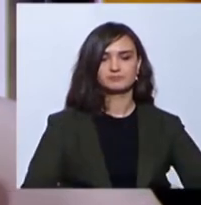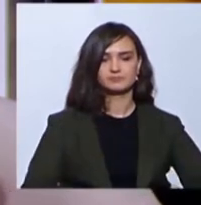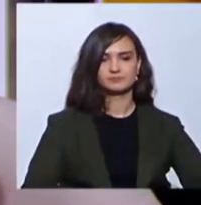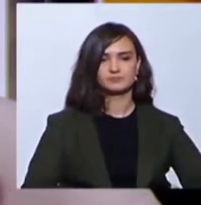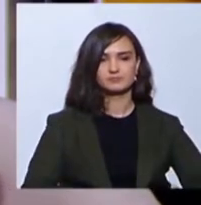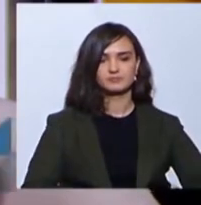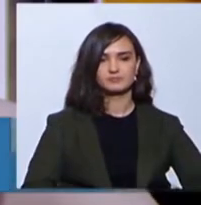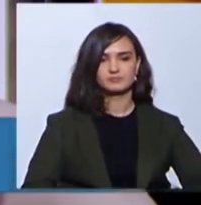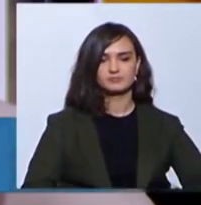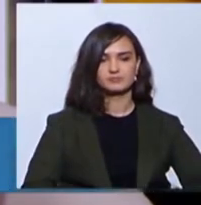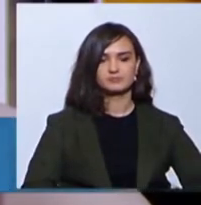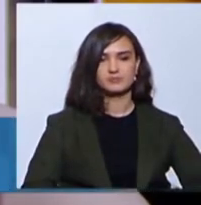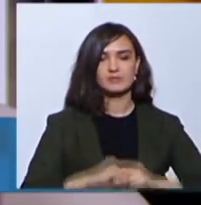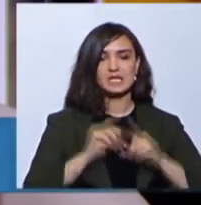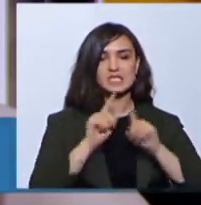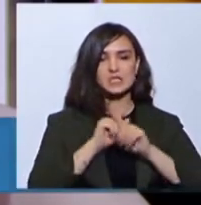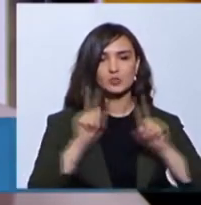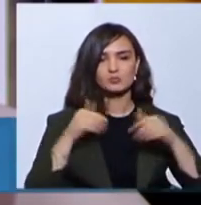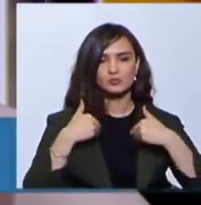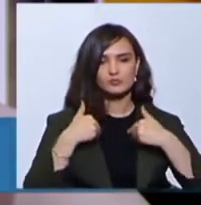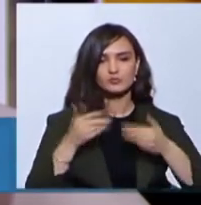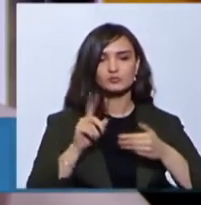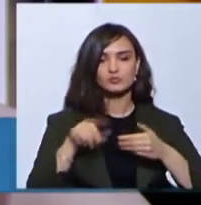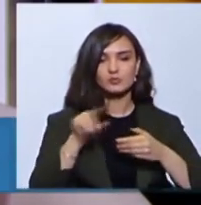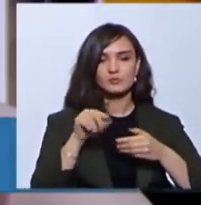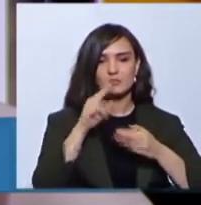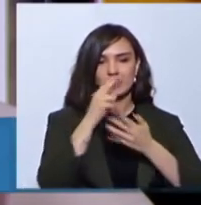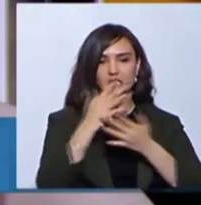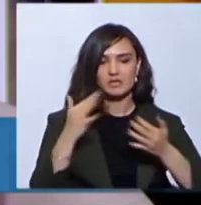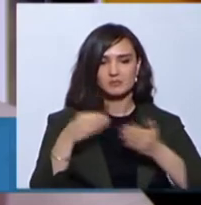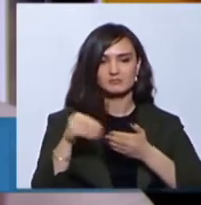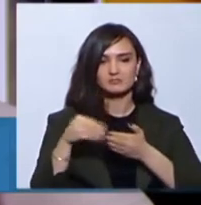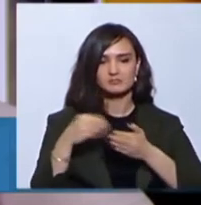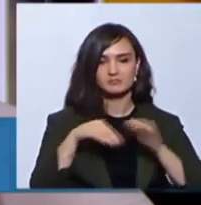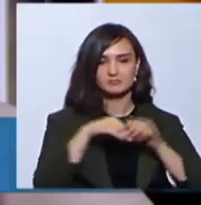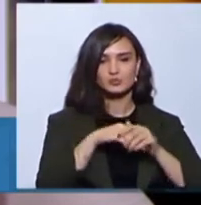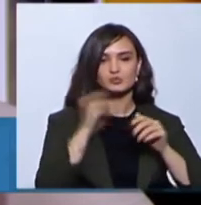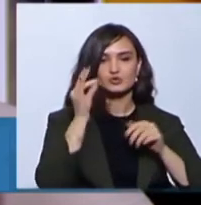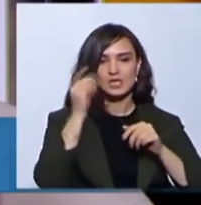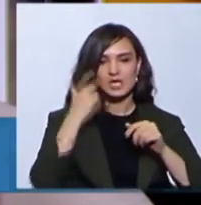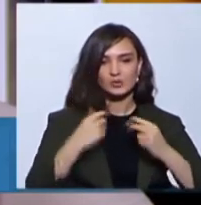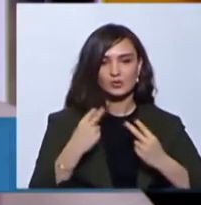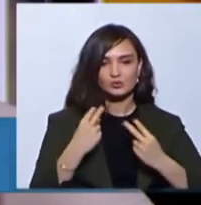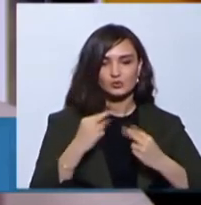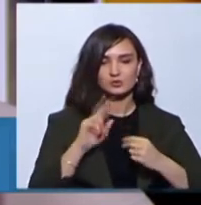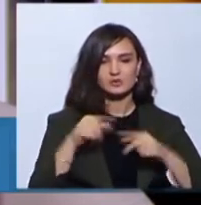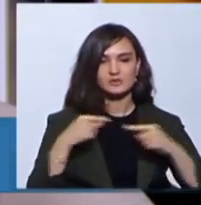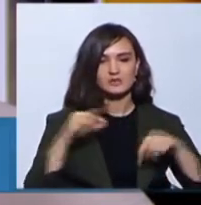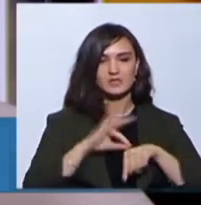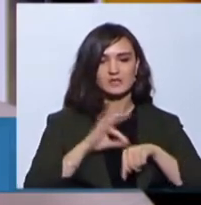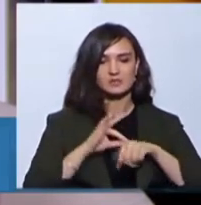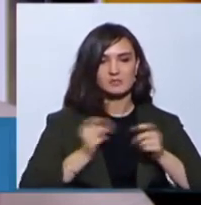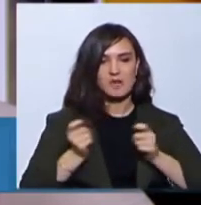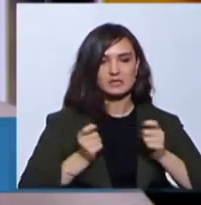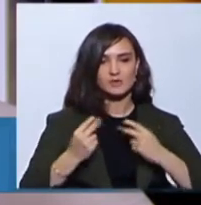ადგილებში სიარულს და განსაკუთრებით ვურჩევდით, რომ მოიმარაგონ მედიკამენტები, რაც მათ შაქრის კონტროლისთვის და ასევე სხვა დაავადებების კონტროლისთვის